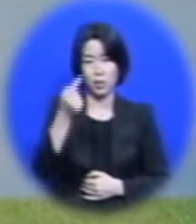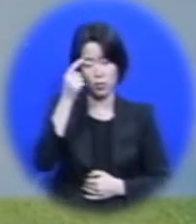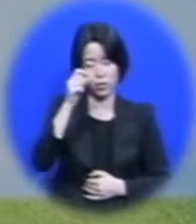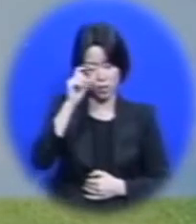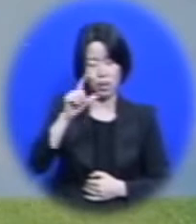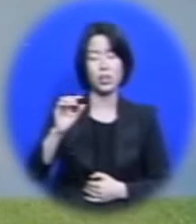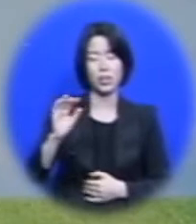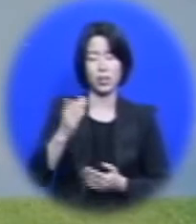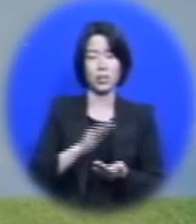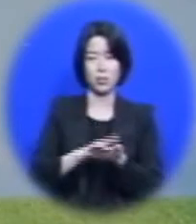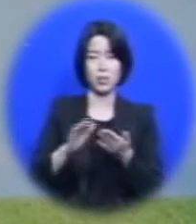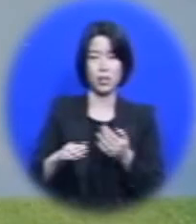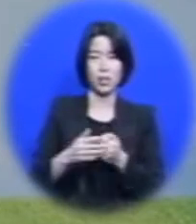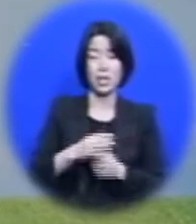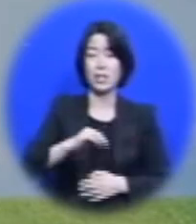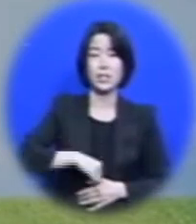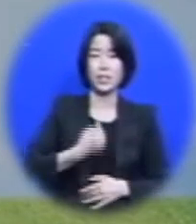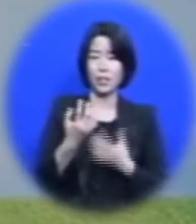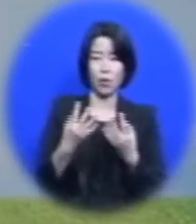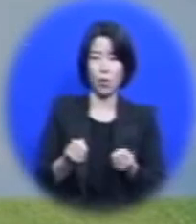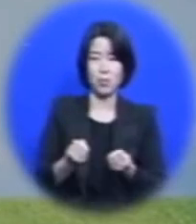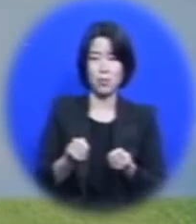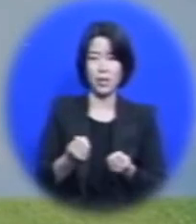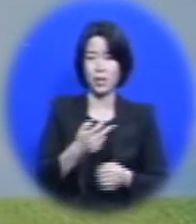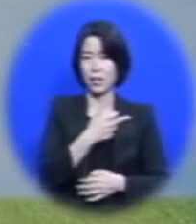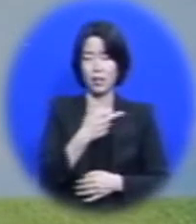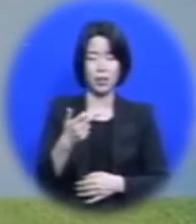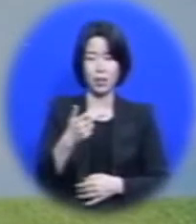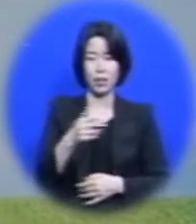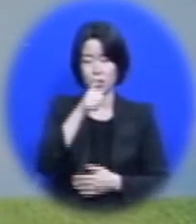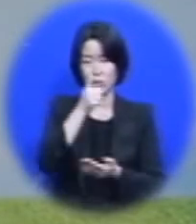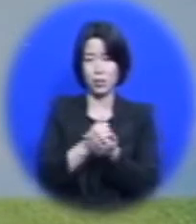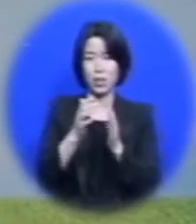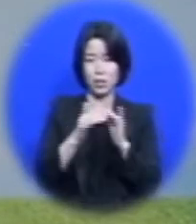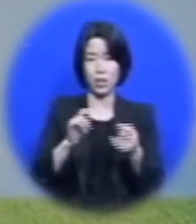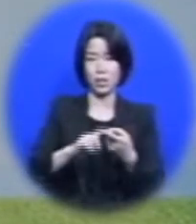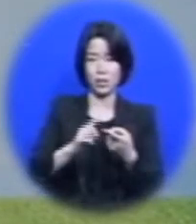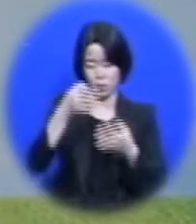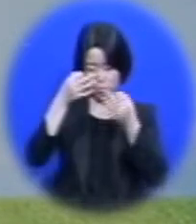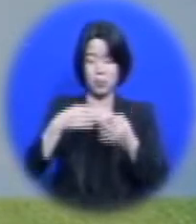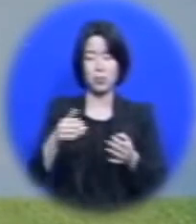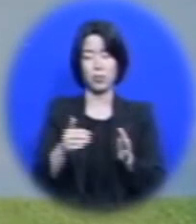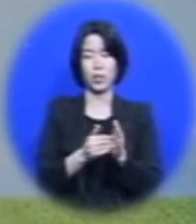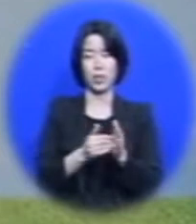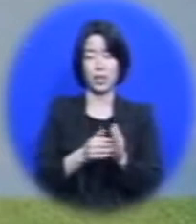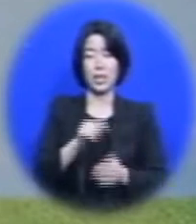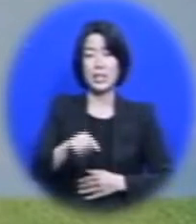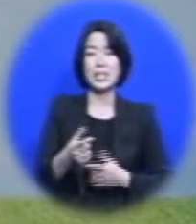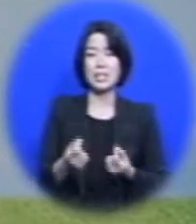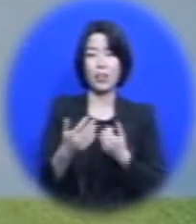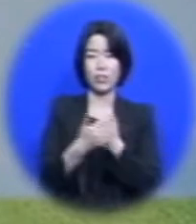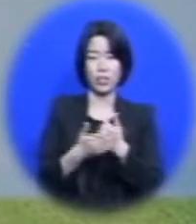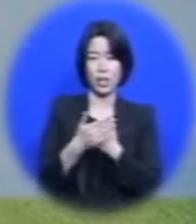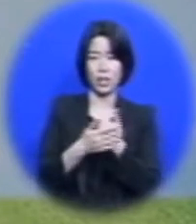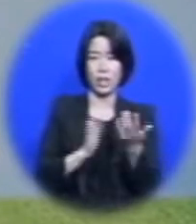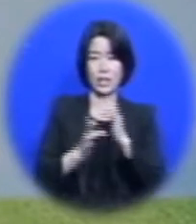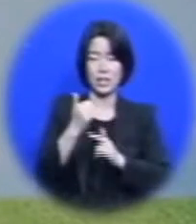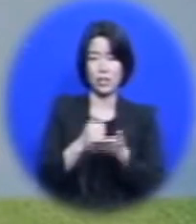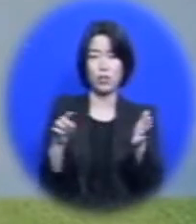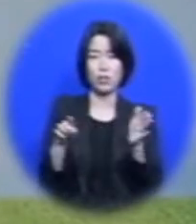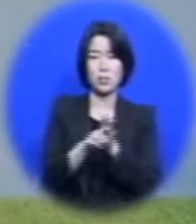거죠. 자기가 얼마만한 죄인인가를 본 겁니다. 이런 은혜가 예수를 믿을